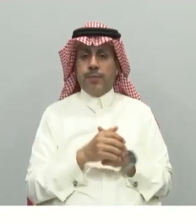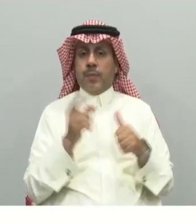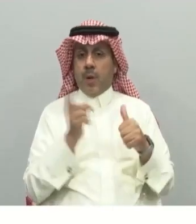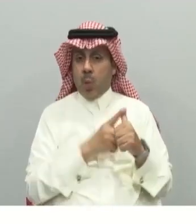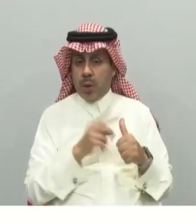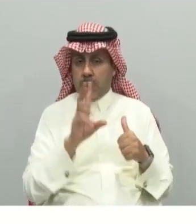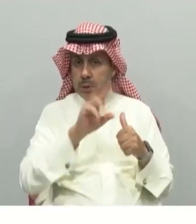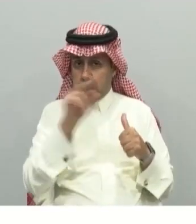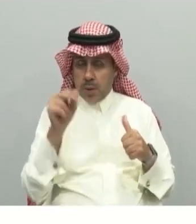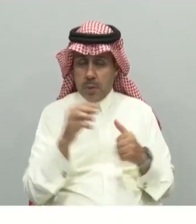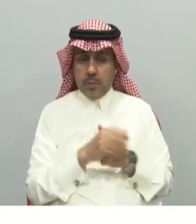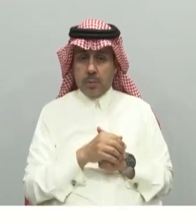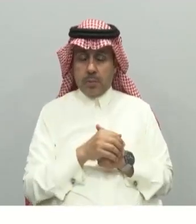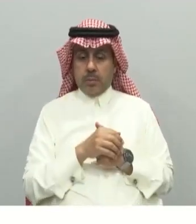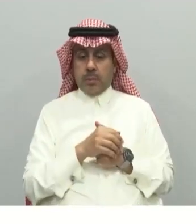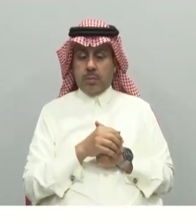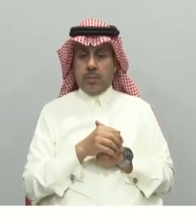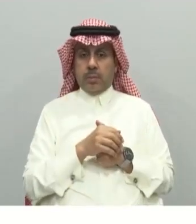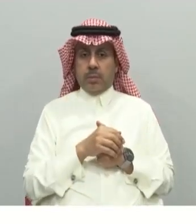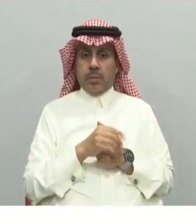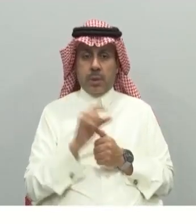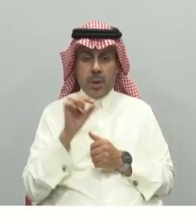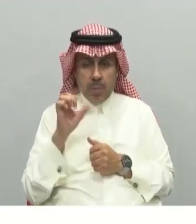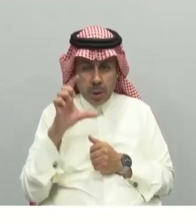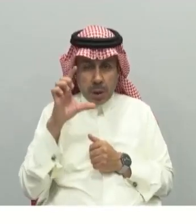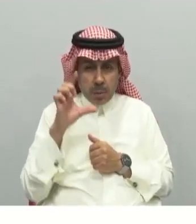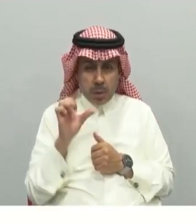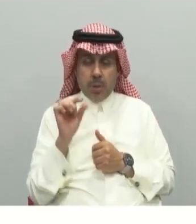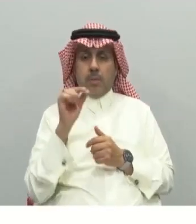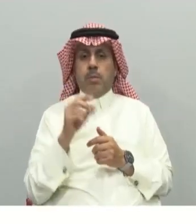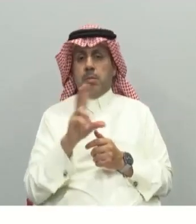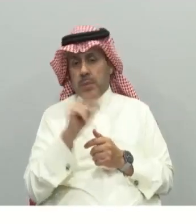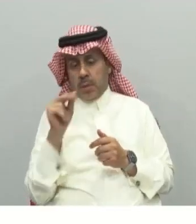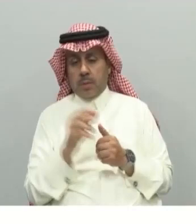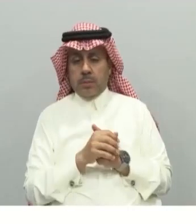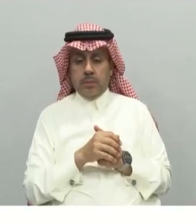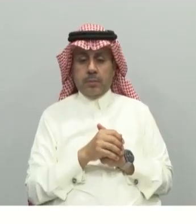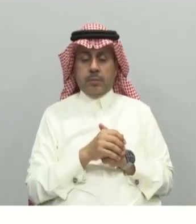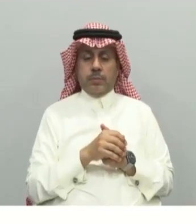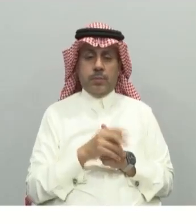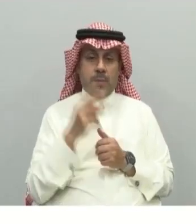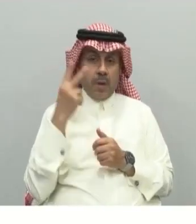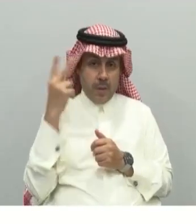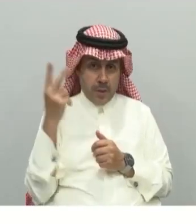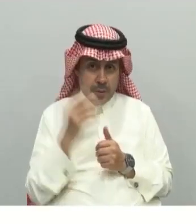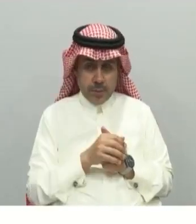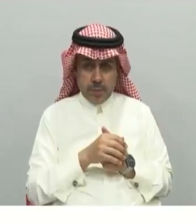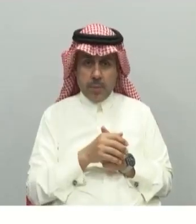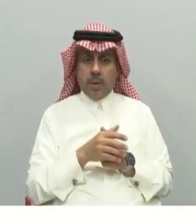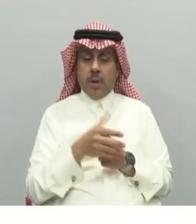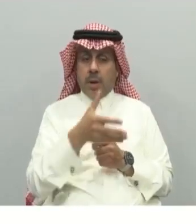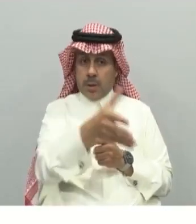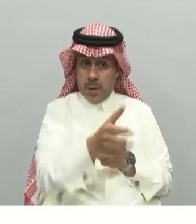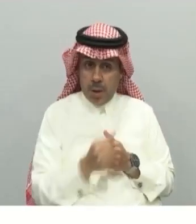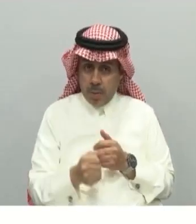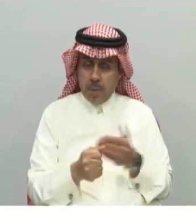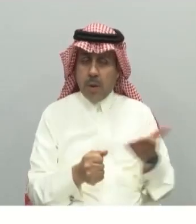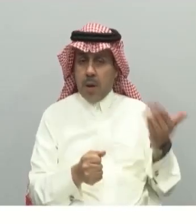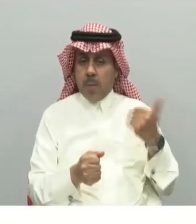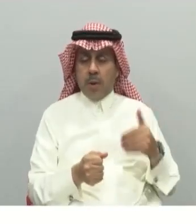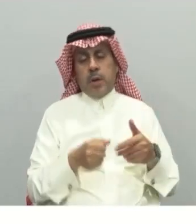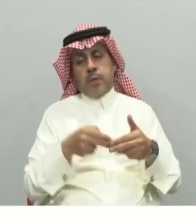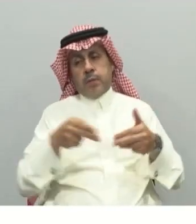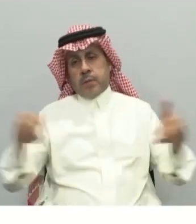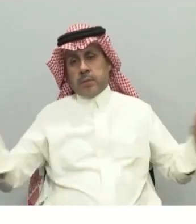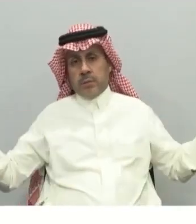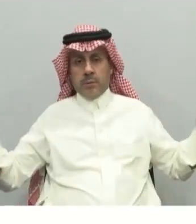التساوي بينهما في المقدار ريال بريال الثاني التقابض قبل التفرق فان